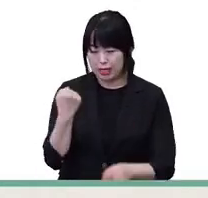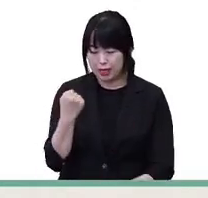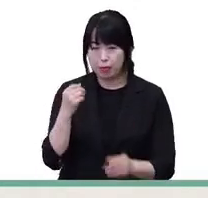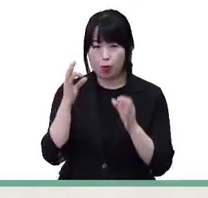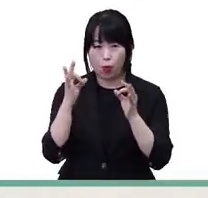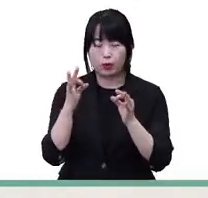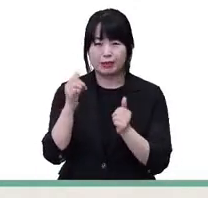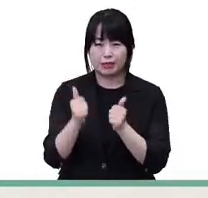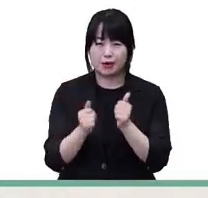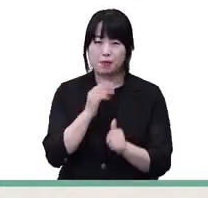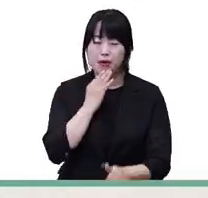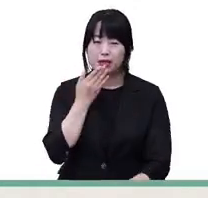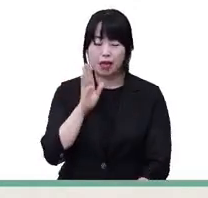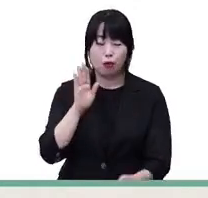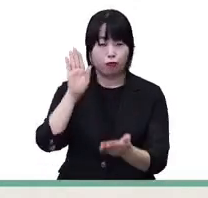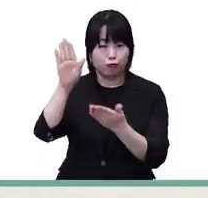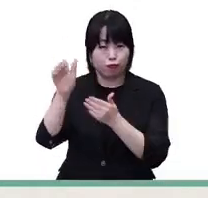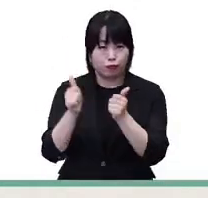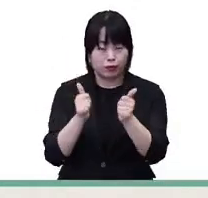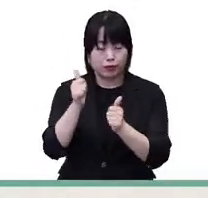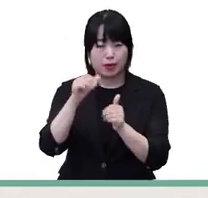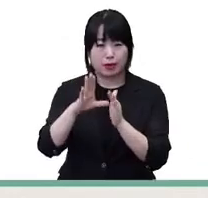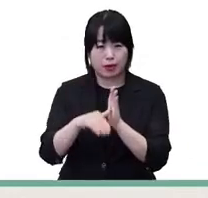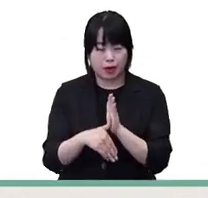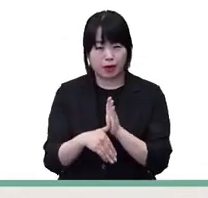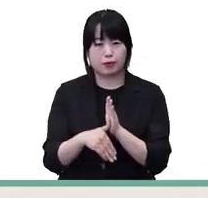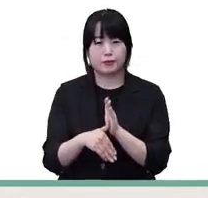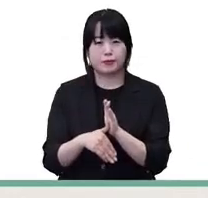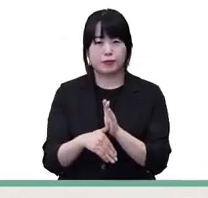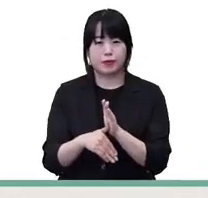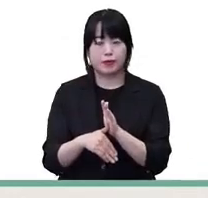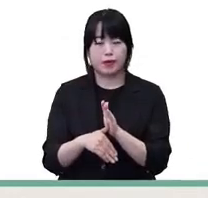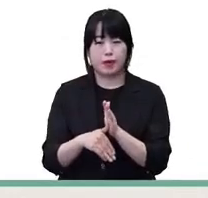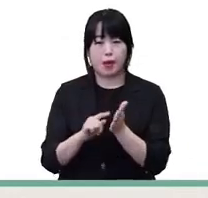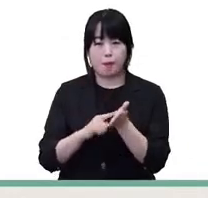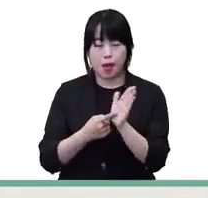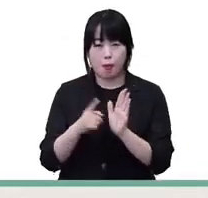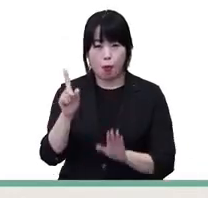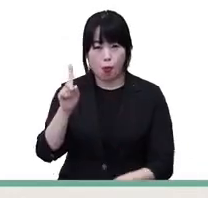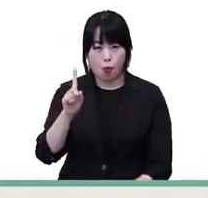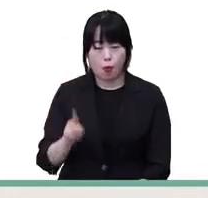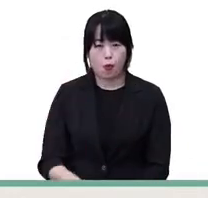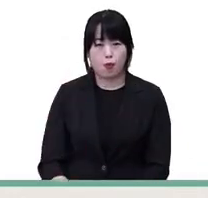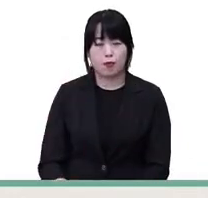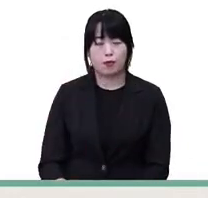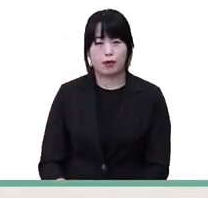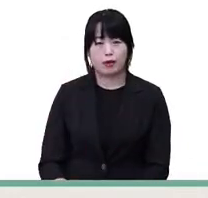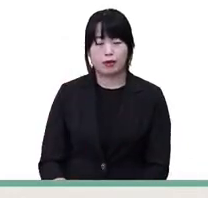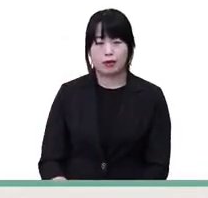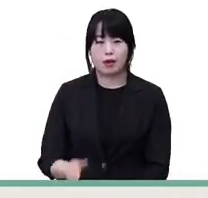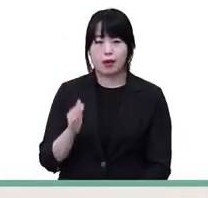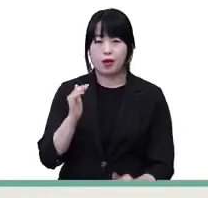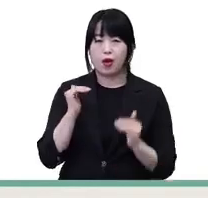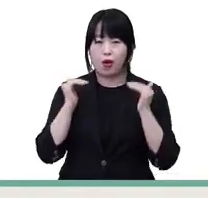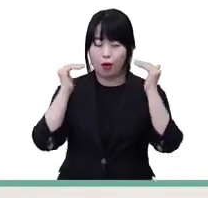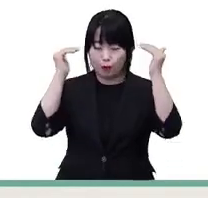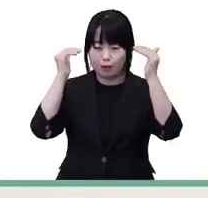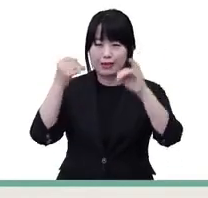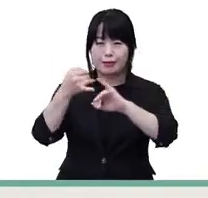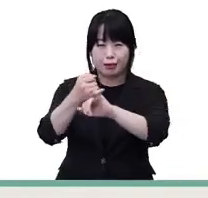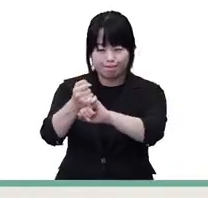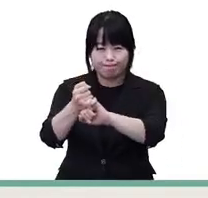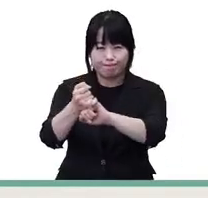이 후속 실험들을 통해서 밝혀진 거는요. 사실은 어른들이 얼마만큼